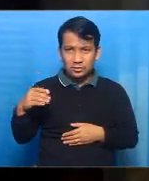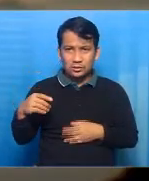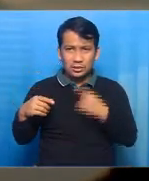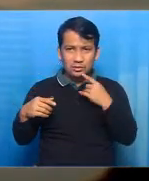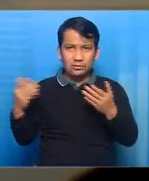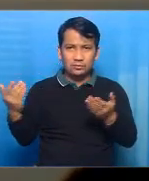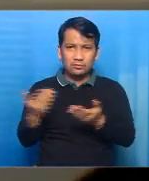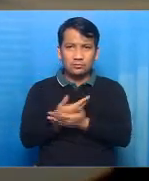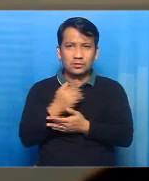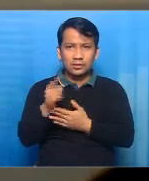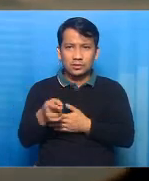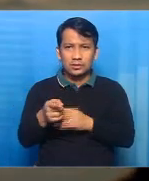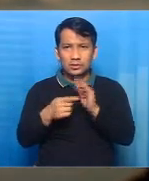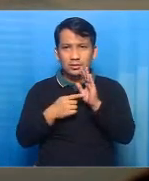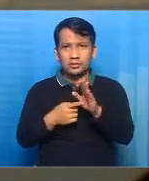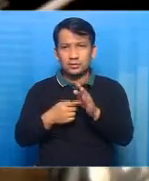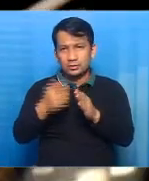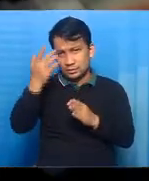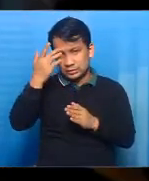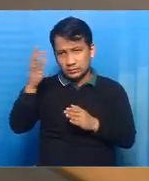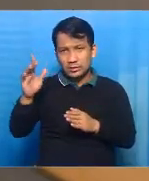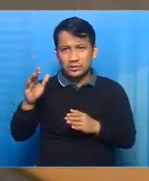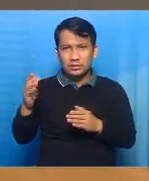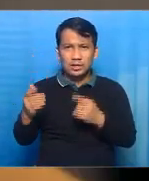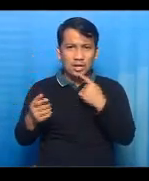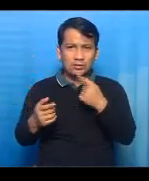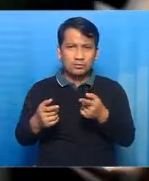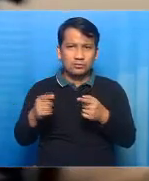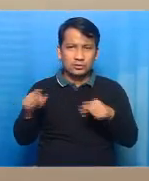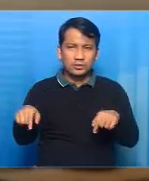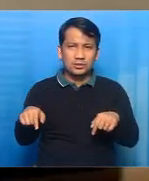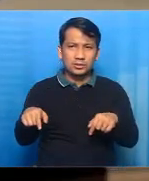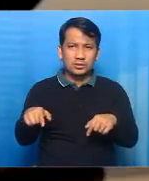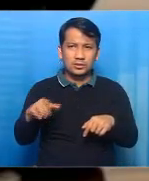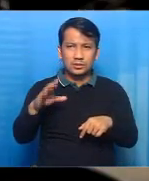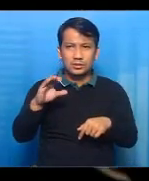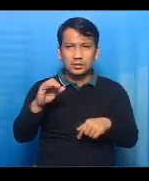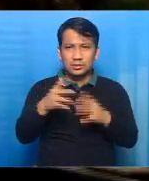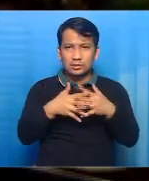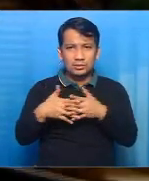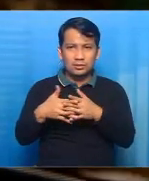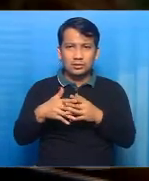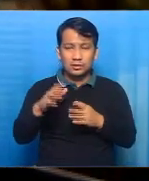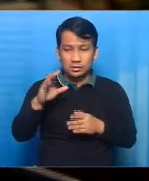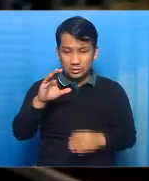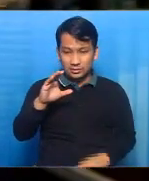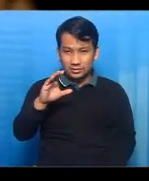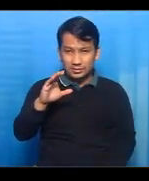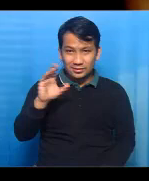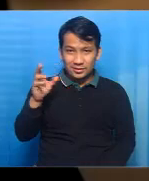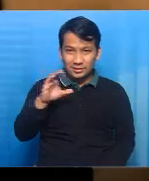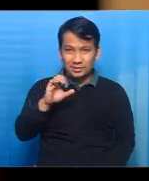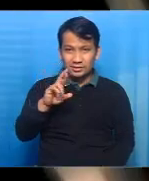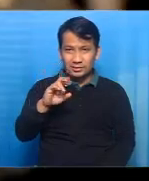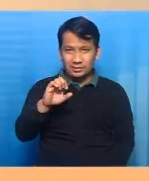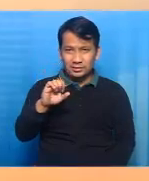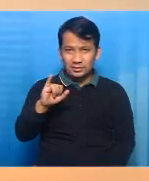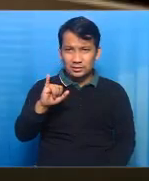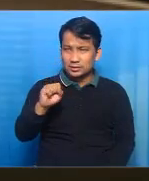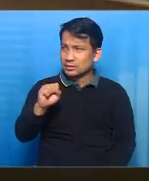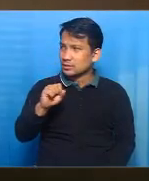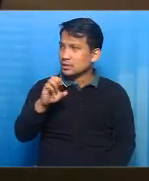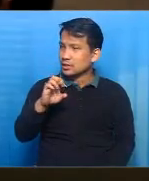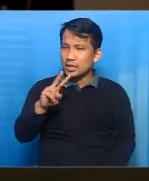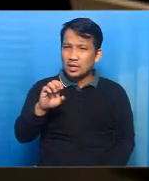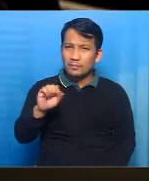bilang pinakabagong endorser ng Smart. Yan ay walang iba kundi si Captain America Chris Evans. Kabog! What